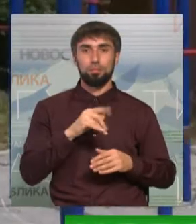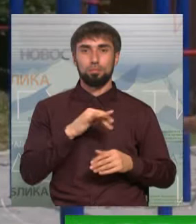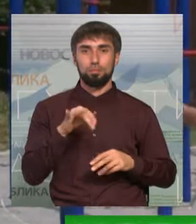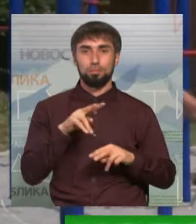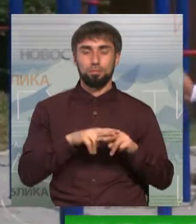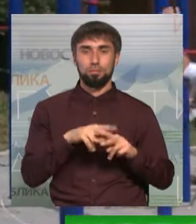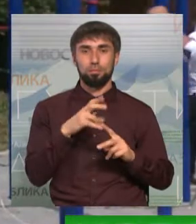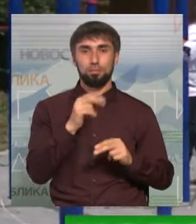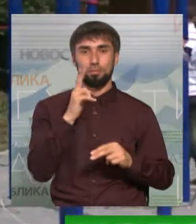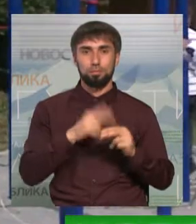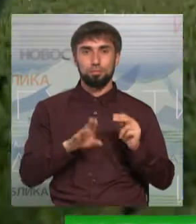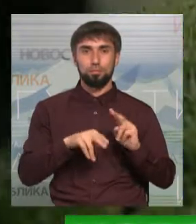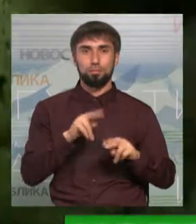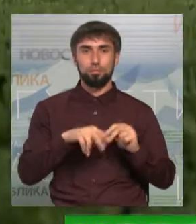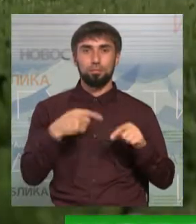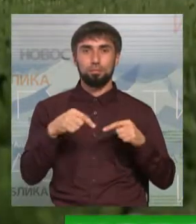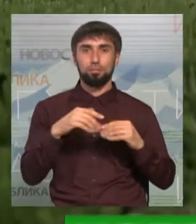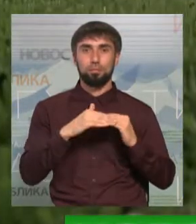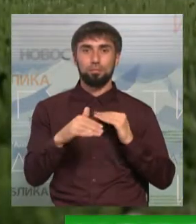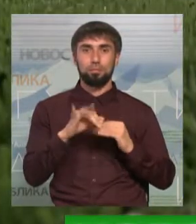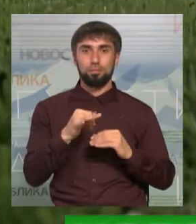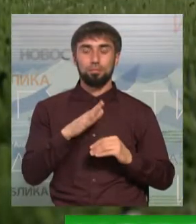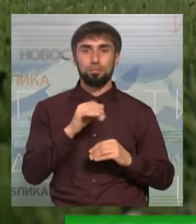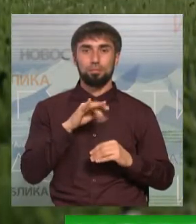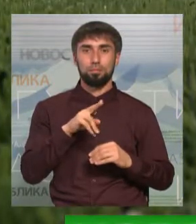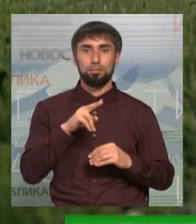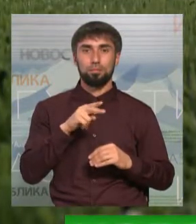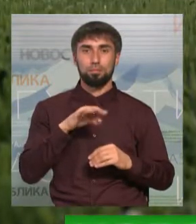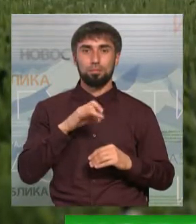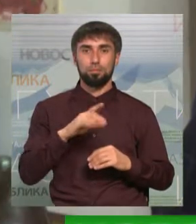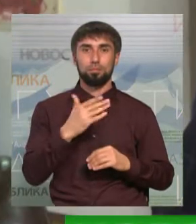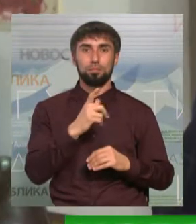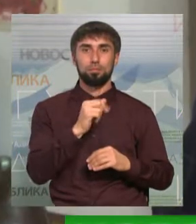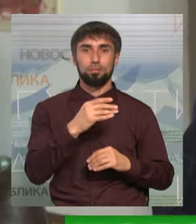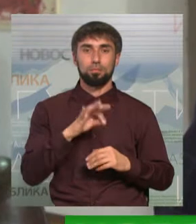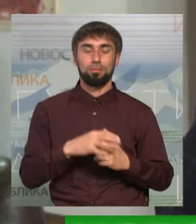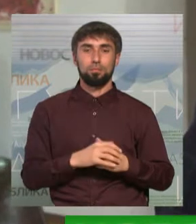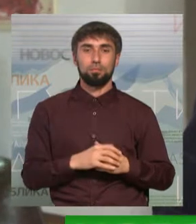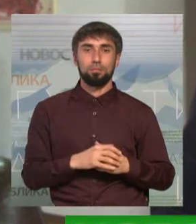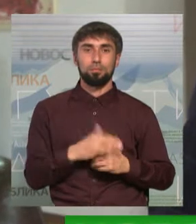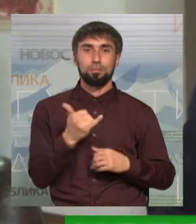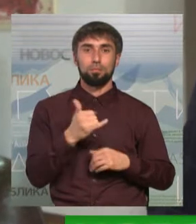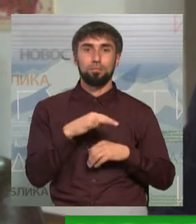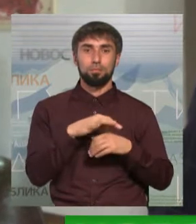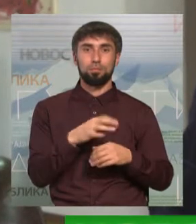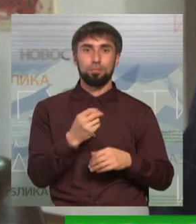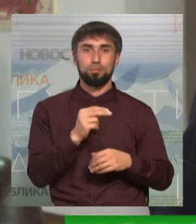на стадии завершения строительства футбольного поля и воркаут-площадки в Викажево. На данный момент еще ведутся работы